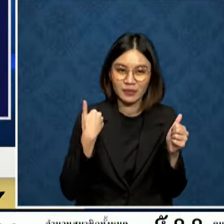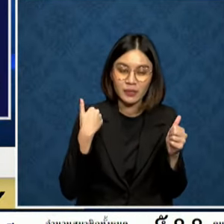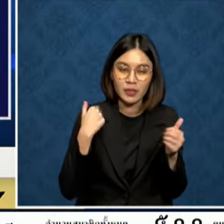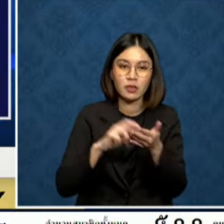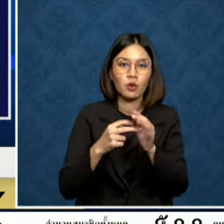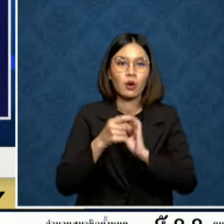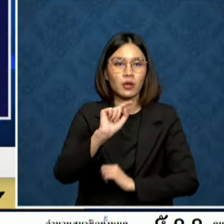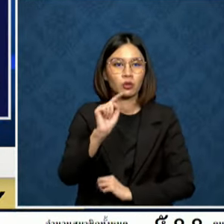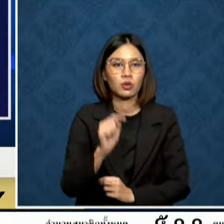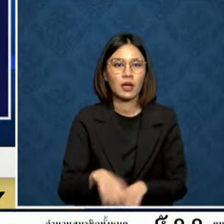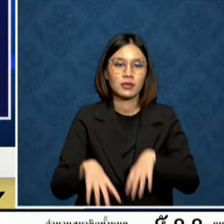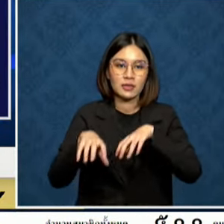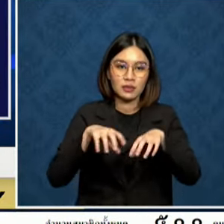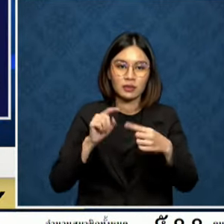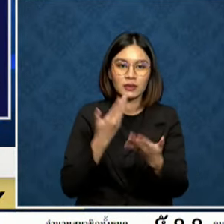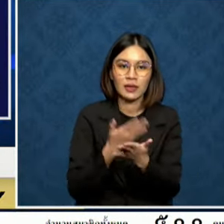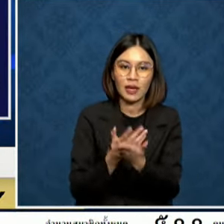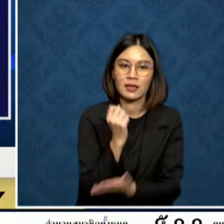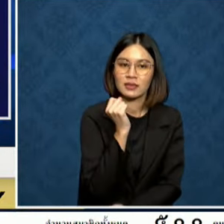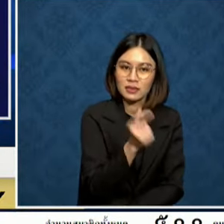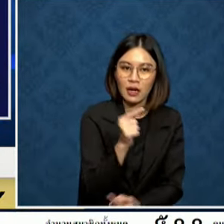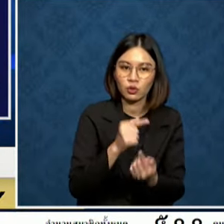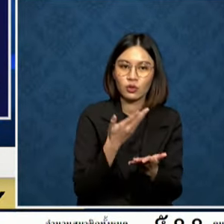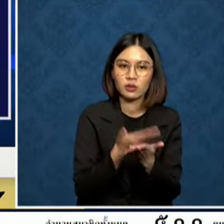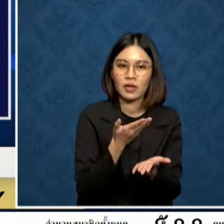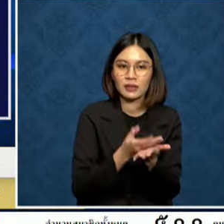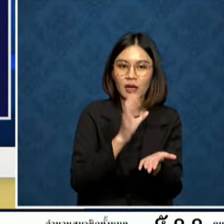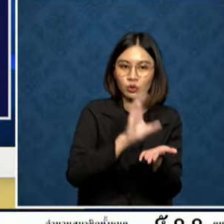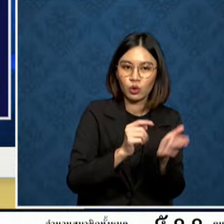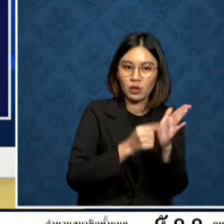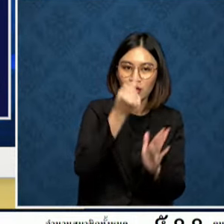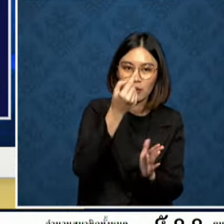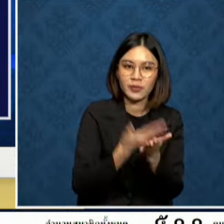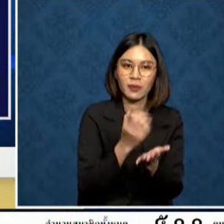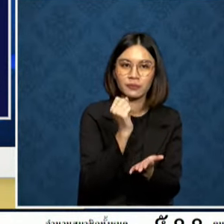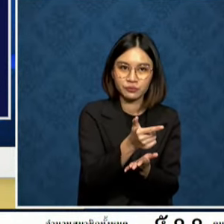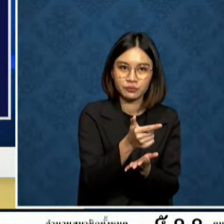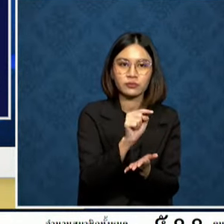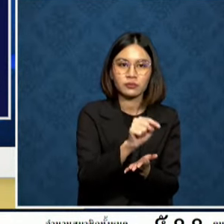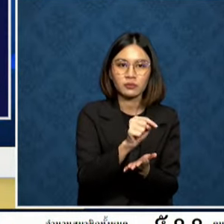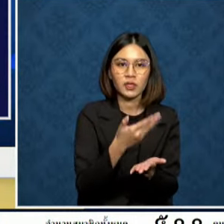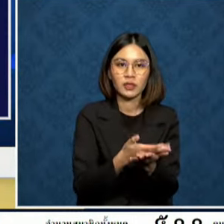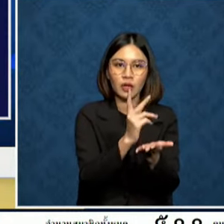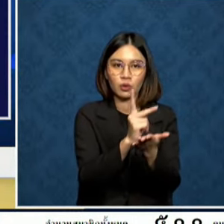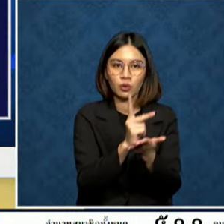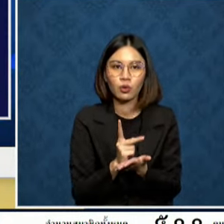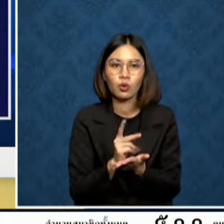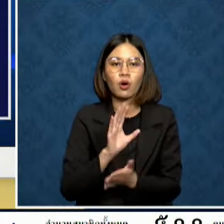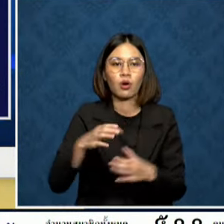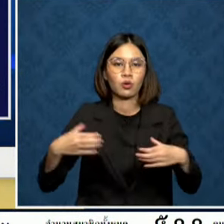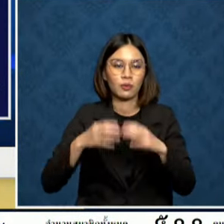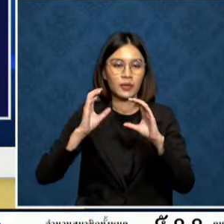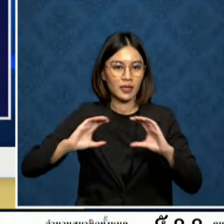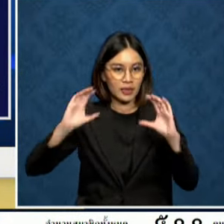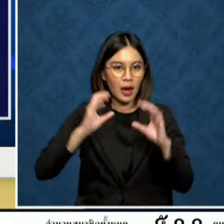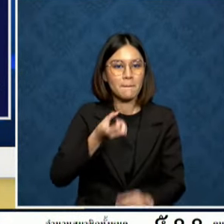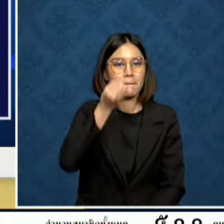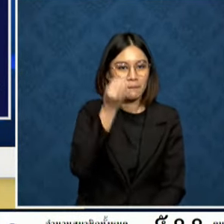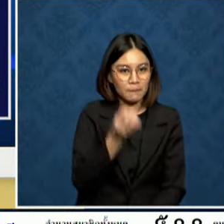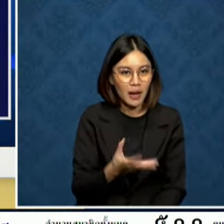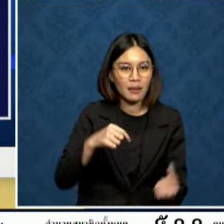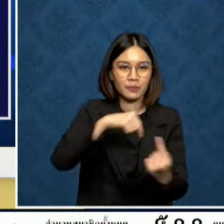คือสัดส่วนของการชำระคืนเงินต้นนะคะหรือว่าชำระคืนต้นเงินของเงินกู้ของรัฐบาลเนี่ยก็สูงที่